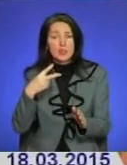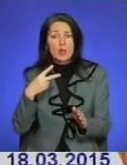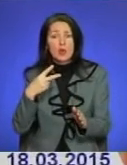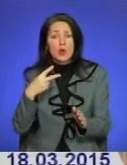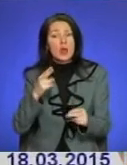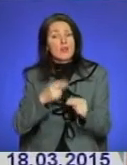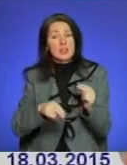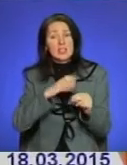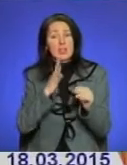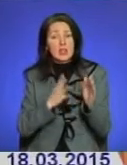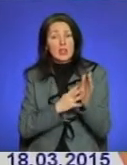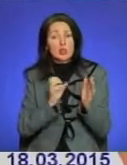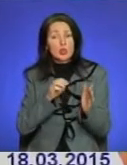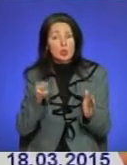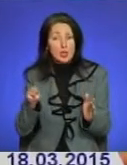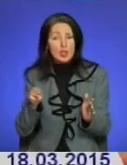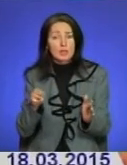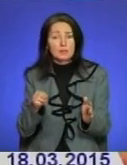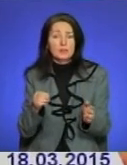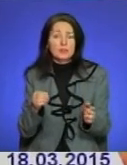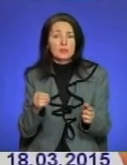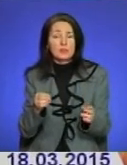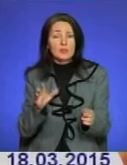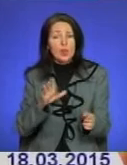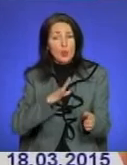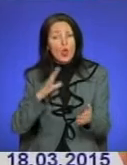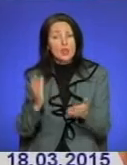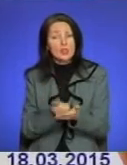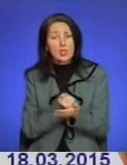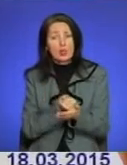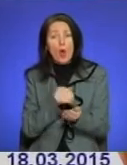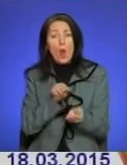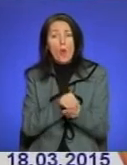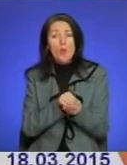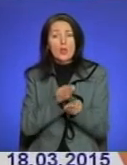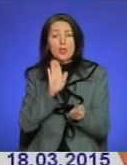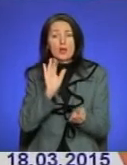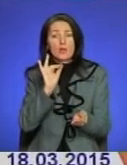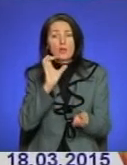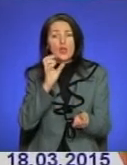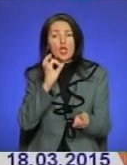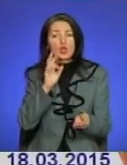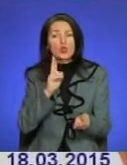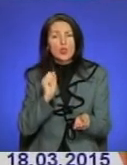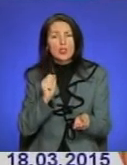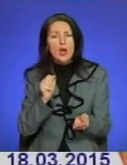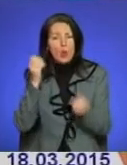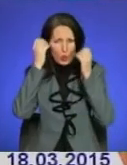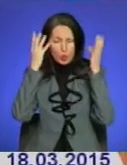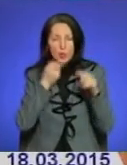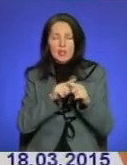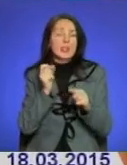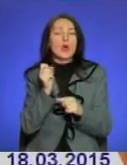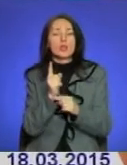чи в кінці 19-го навіть століття, боюсь помилитися, було знайдено поховання висоцької культури, а це